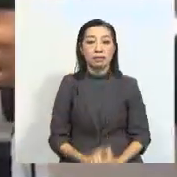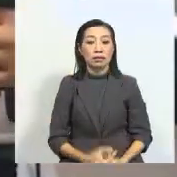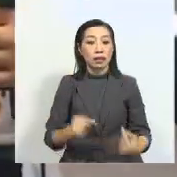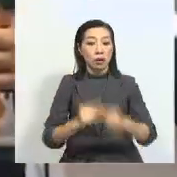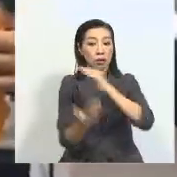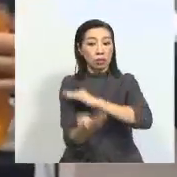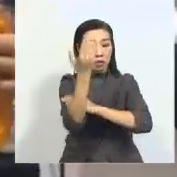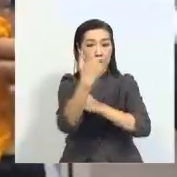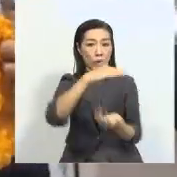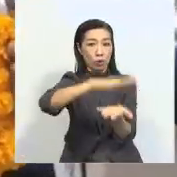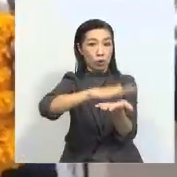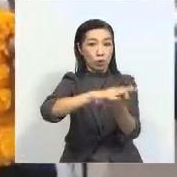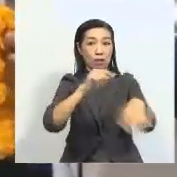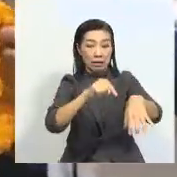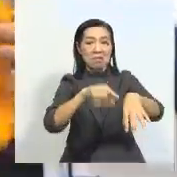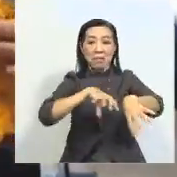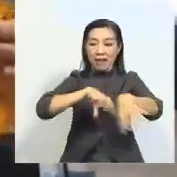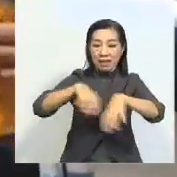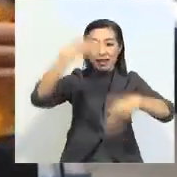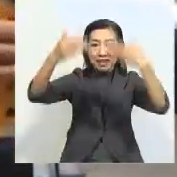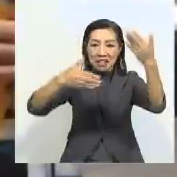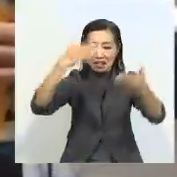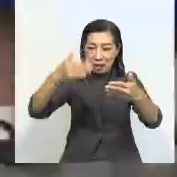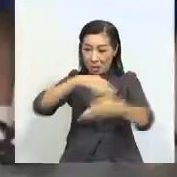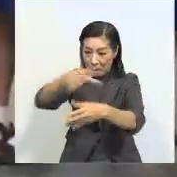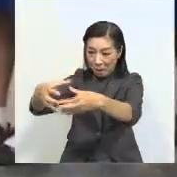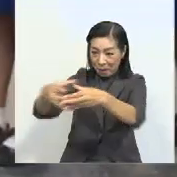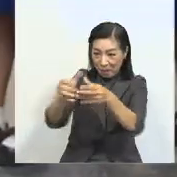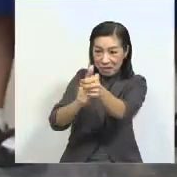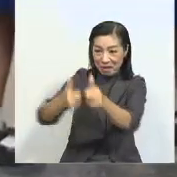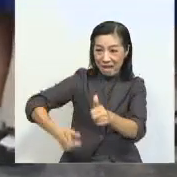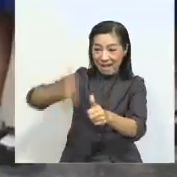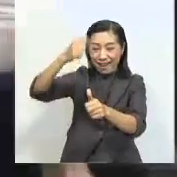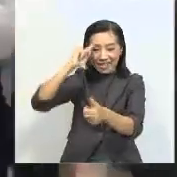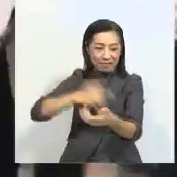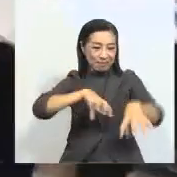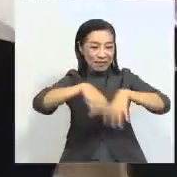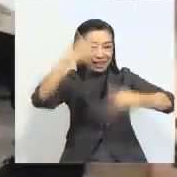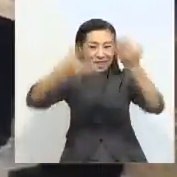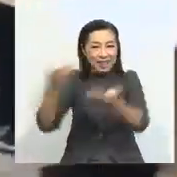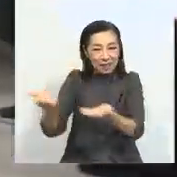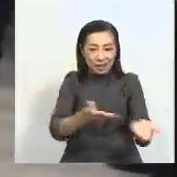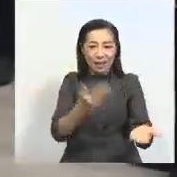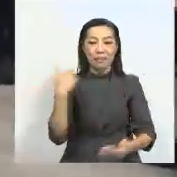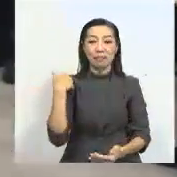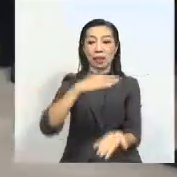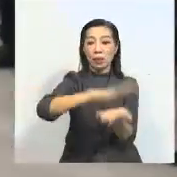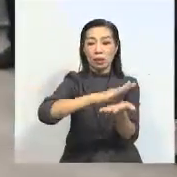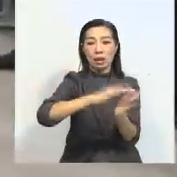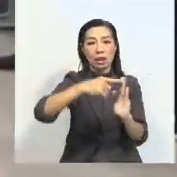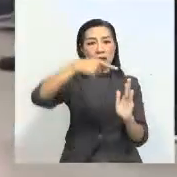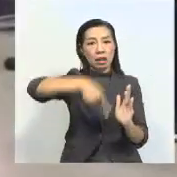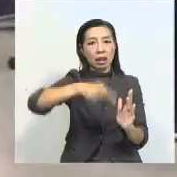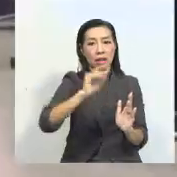านี้ที่โรงเรียนเขาก็มีการจัดกิจกรรมต้อนรับน้องๆกลุ่มนี้เช่นเดียวกันนะคะที่โรงเรียนเทพมิตรศึกษ